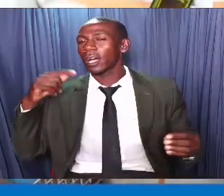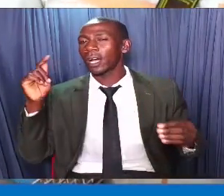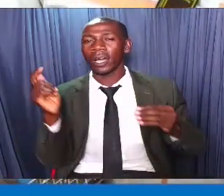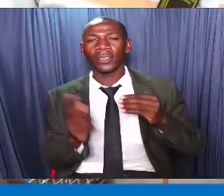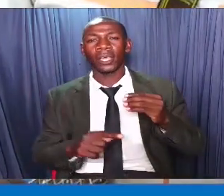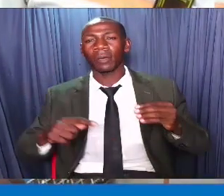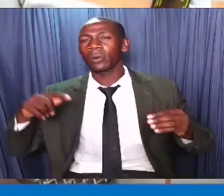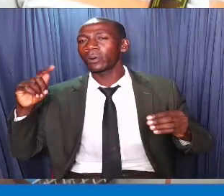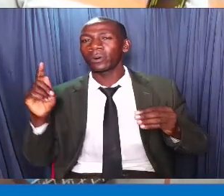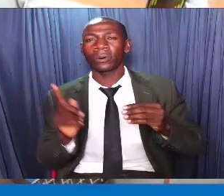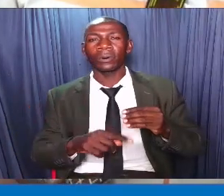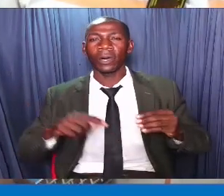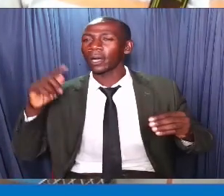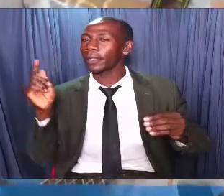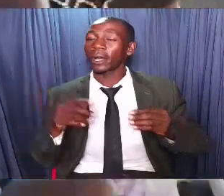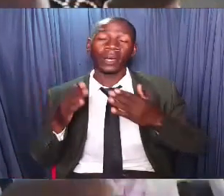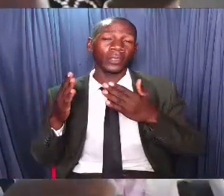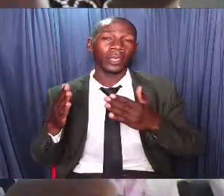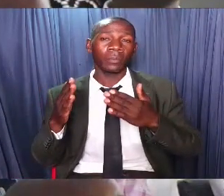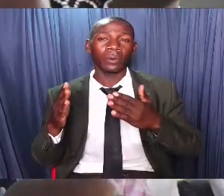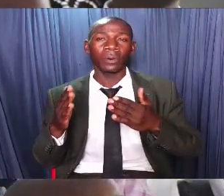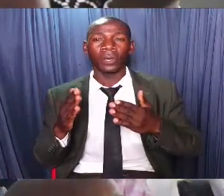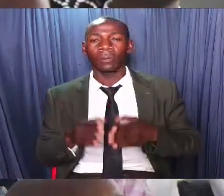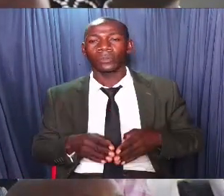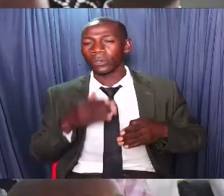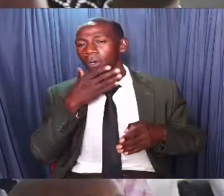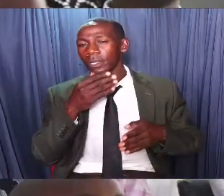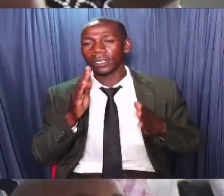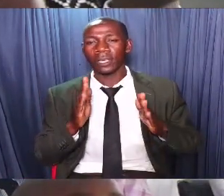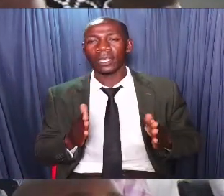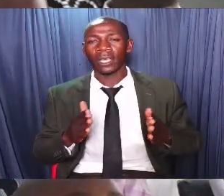hata adhibu, hata adhibu.